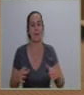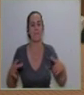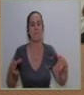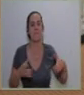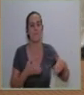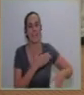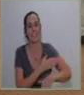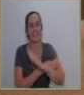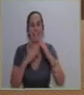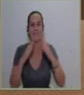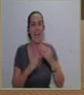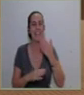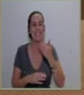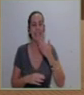ישראל